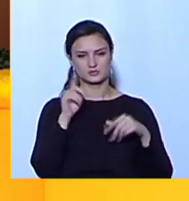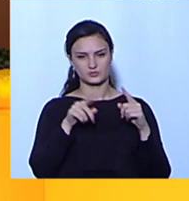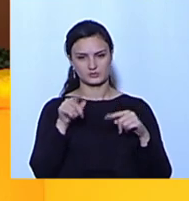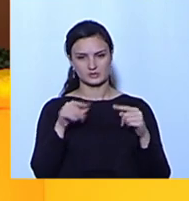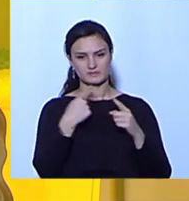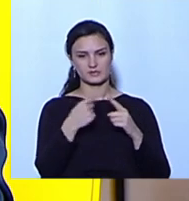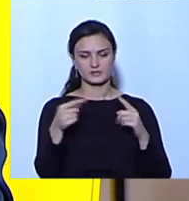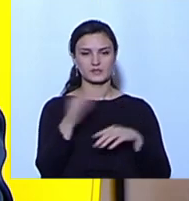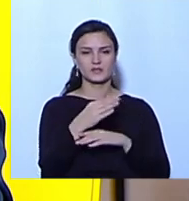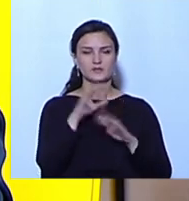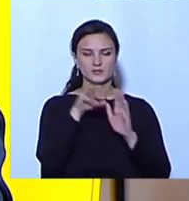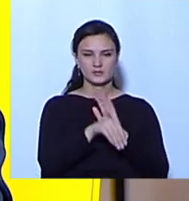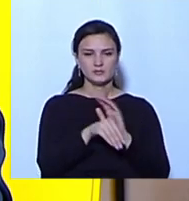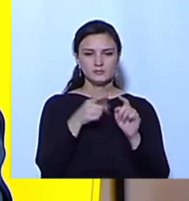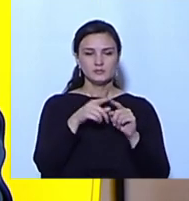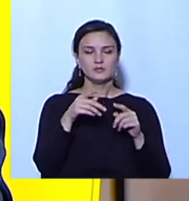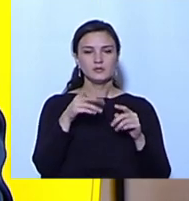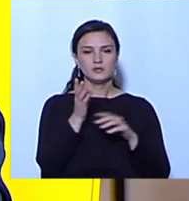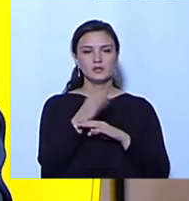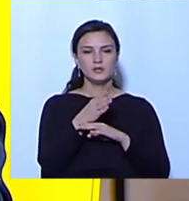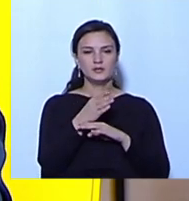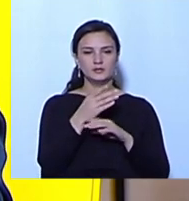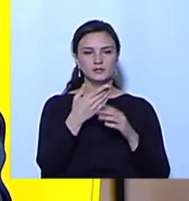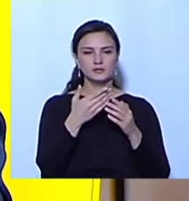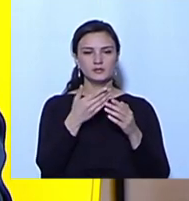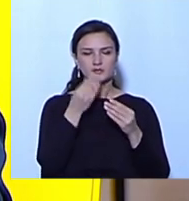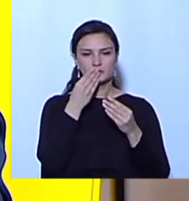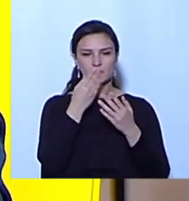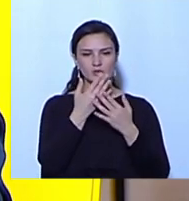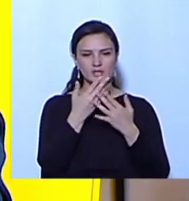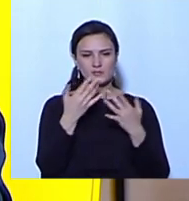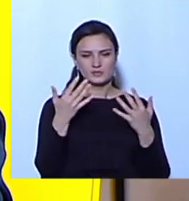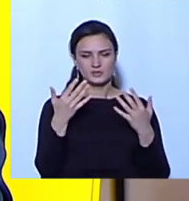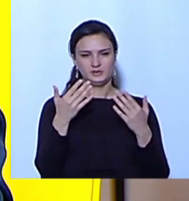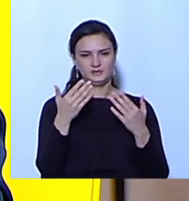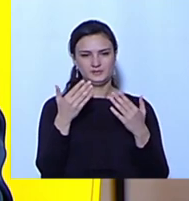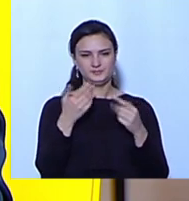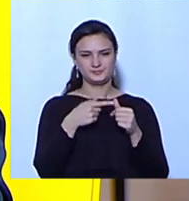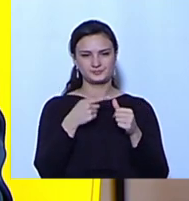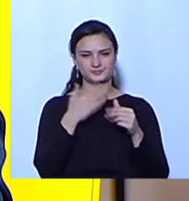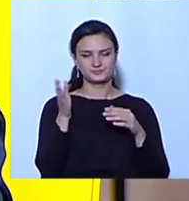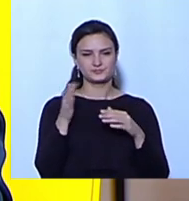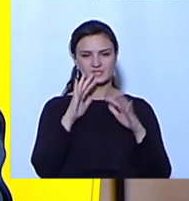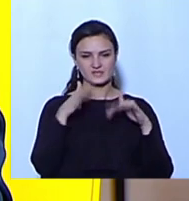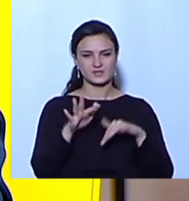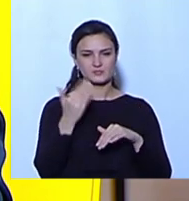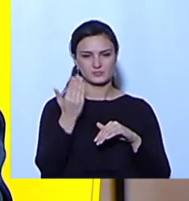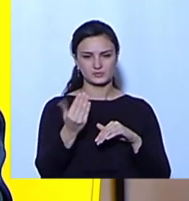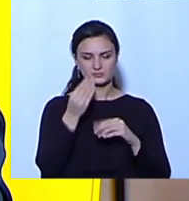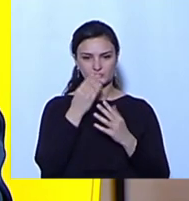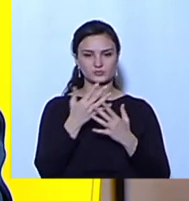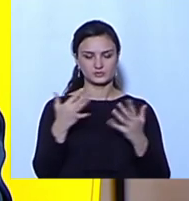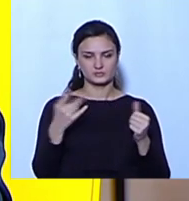ზოგიერთი სახეობის თევში და აი ზღვის ბალახში, ზღვის პროდუქტებში, რომელსაც ნაკლებად მიირთმევენ საქართველოში. ასევე